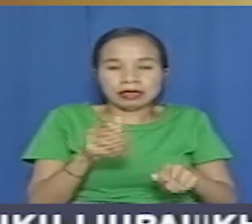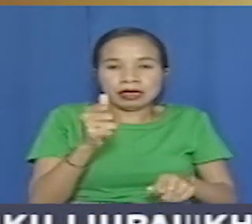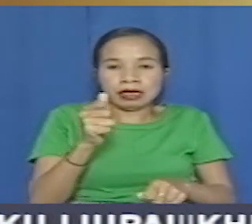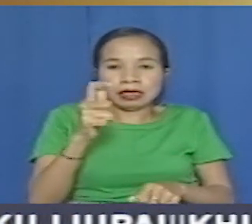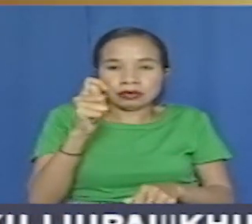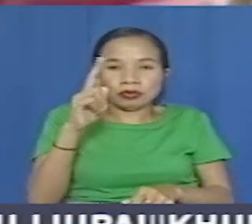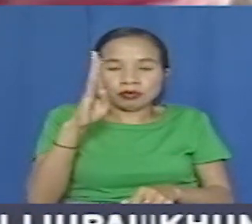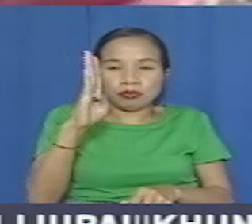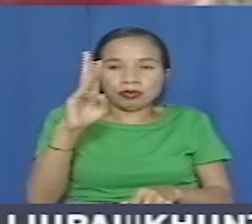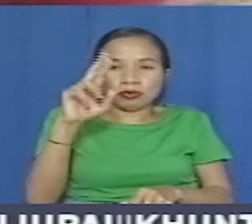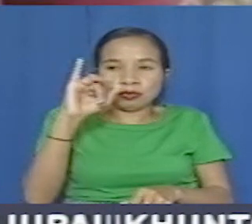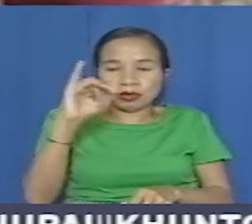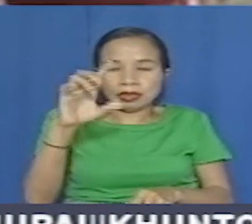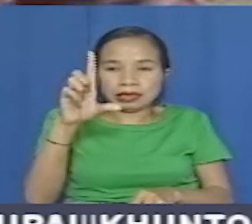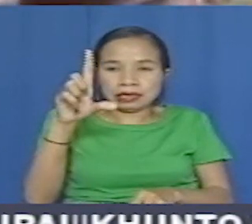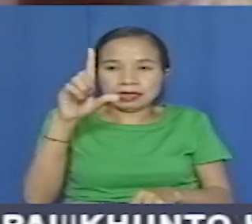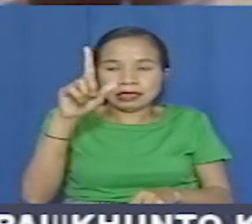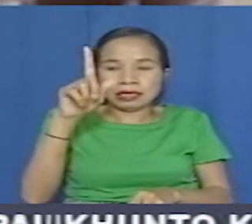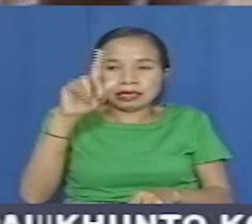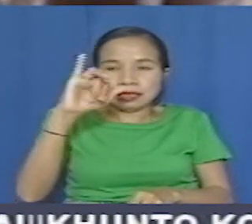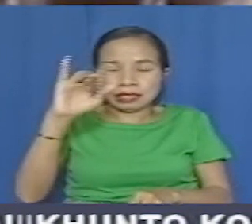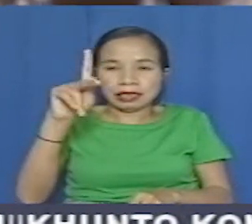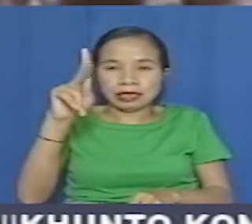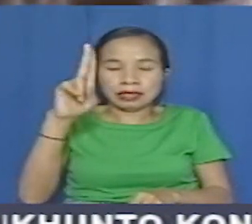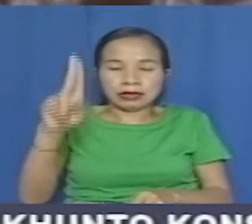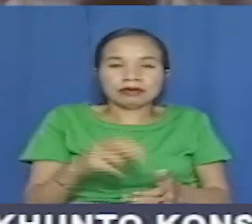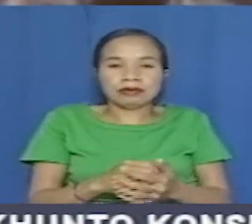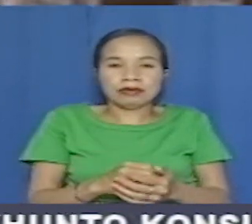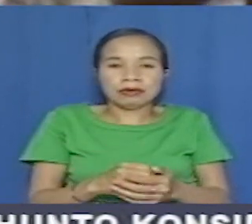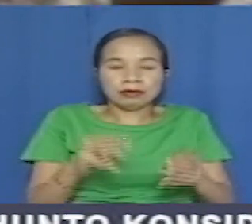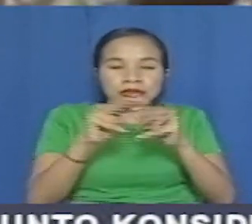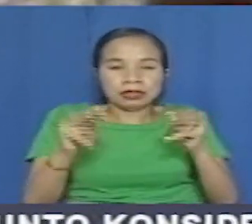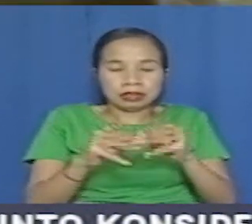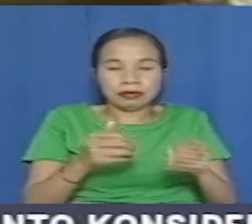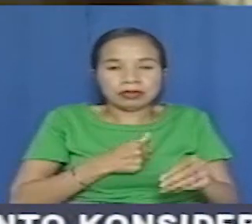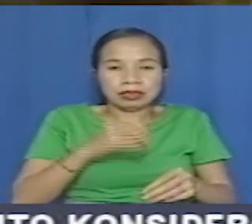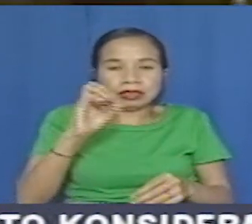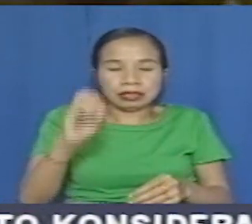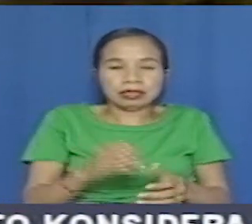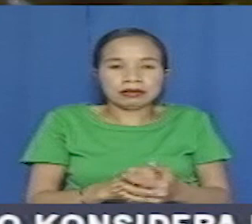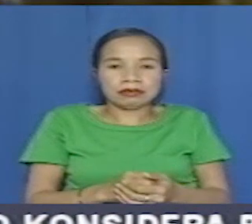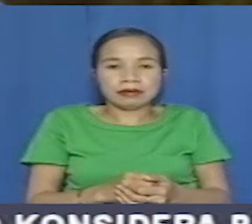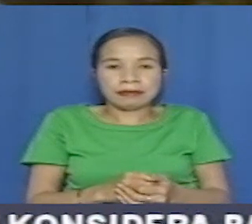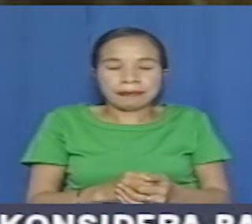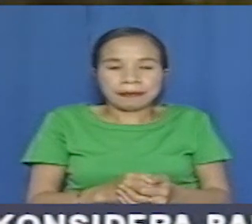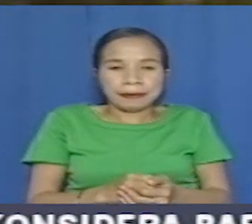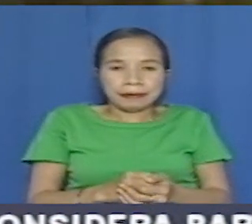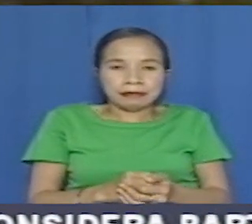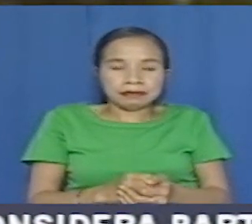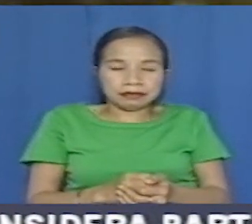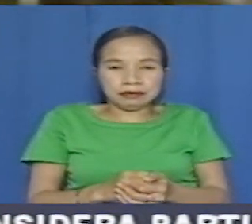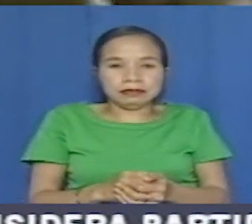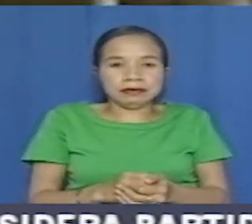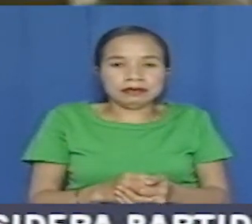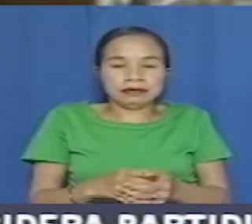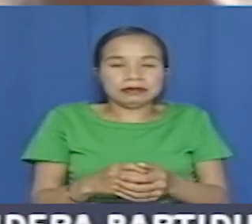Ainaru. Ia sabdu fin de semana ne, sepde RDTL Fretling Movimento Municipio Ainaru, Kolieta Koto iha